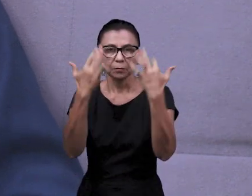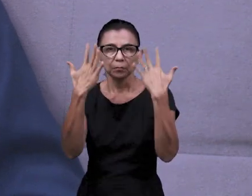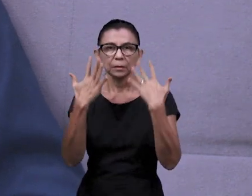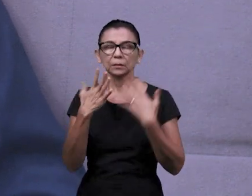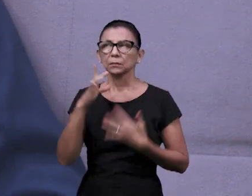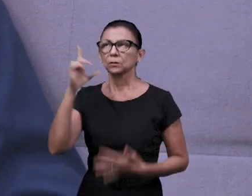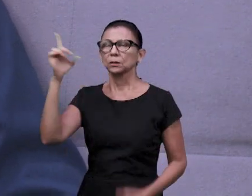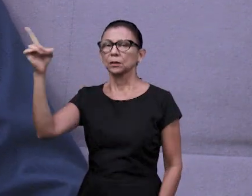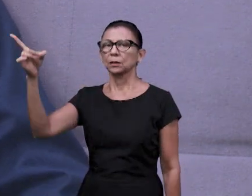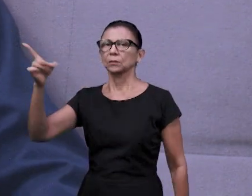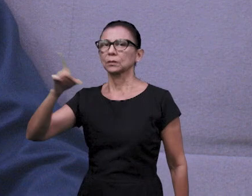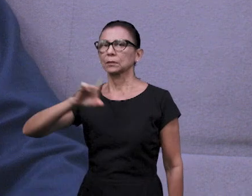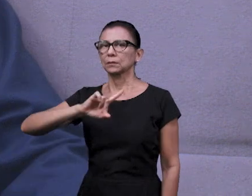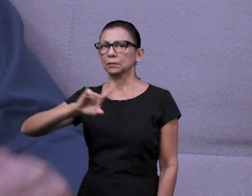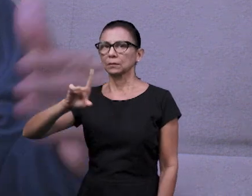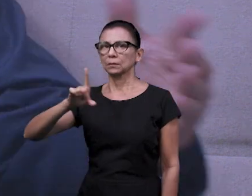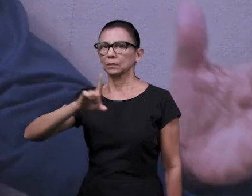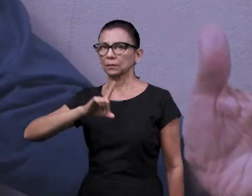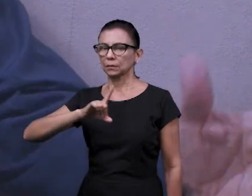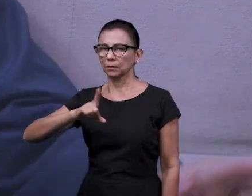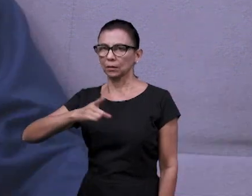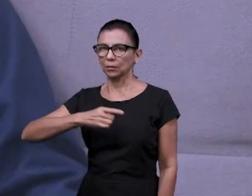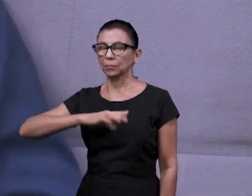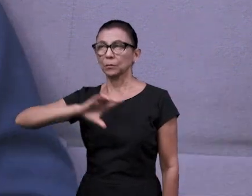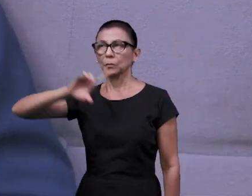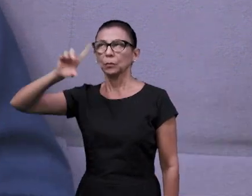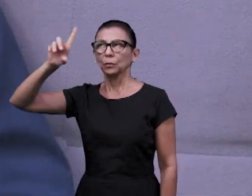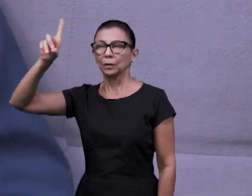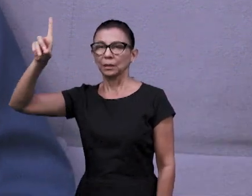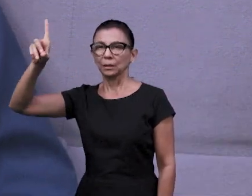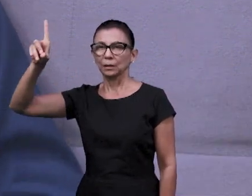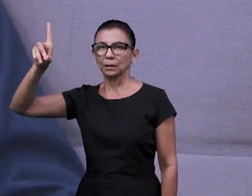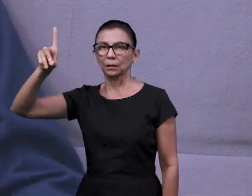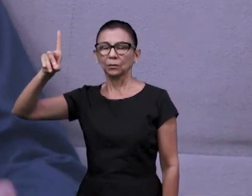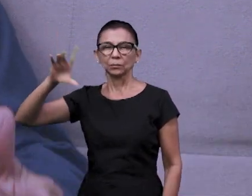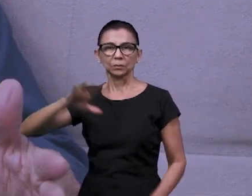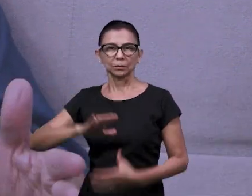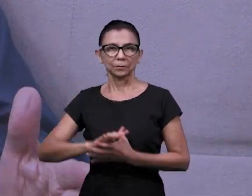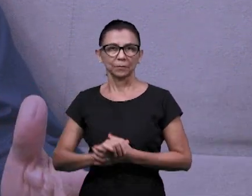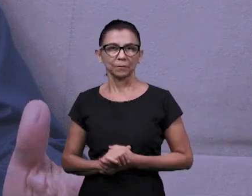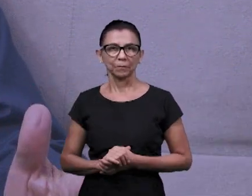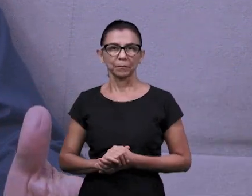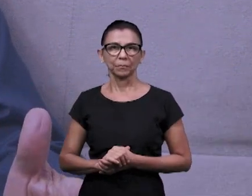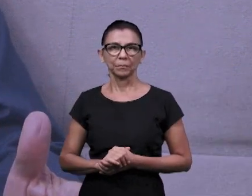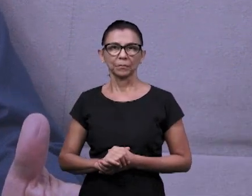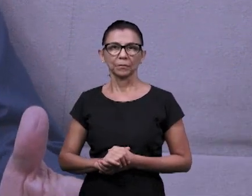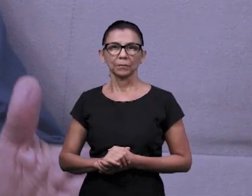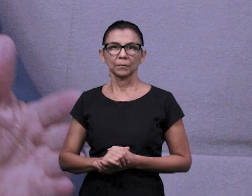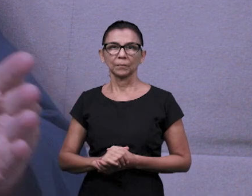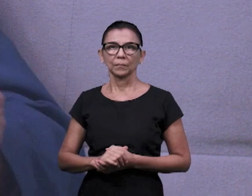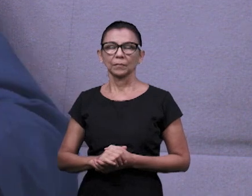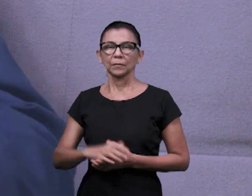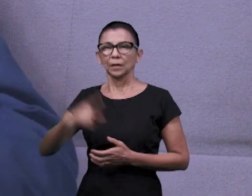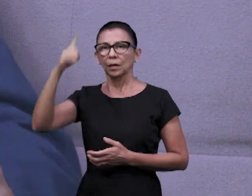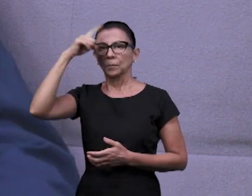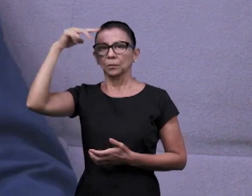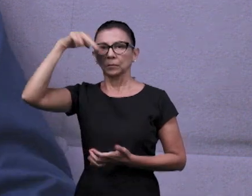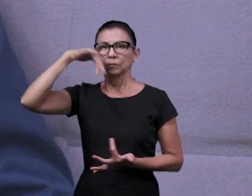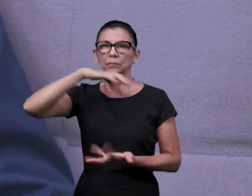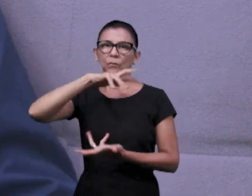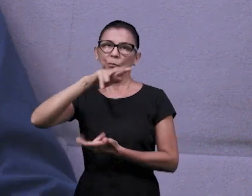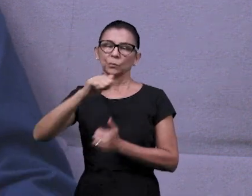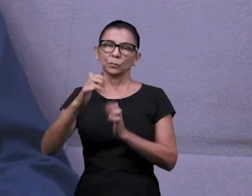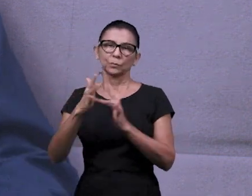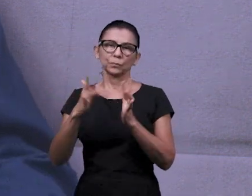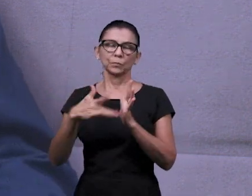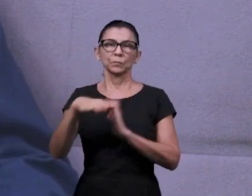Parce que Dieu, il a donné tout son amour qu'il a eu, qu'il avait, qui était son Fils Jésus, pour mourir à la